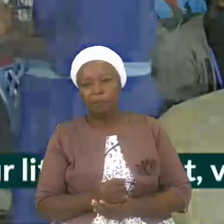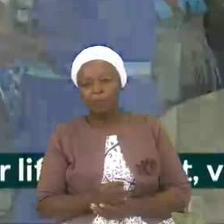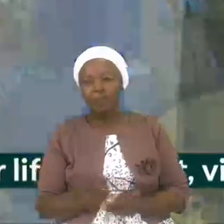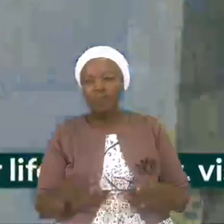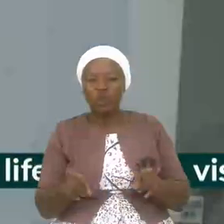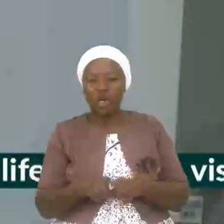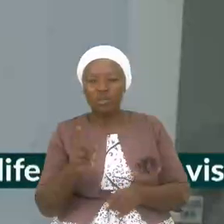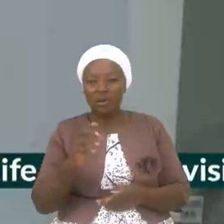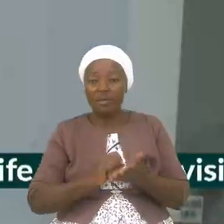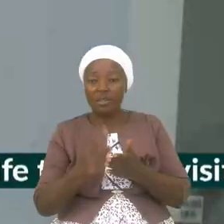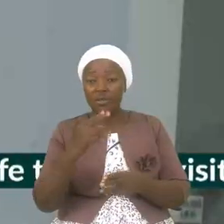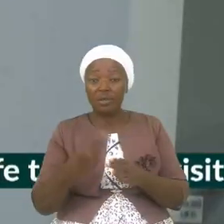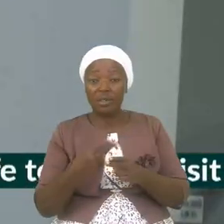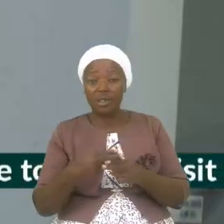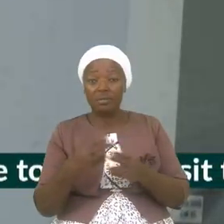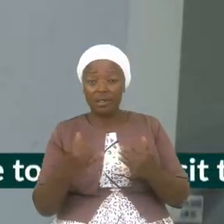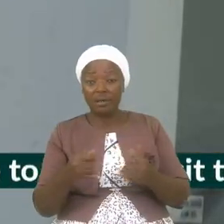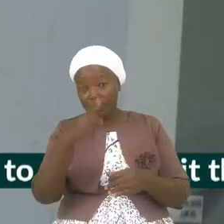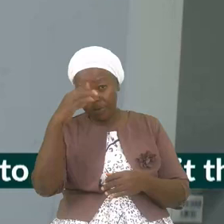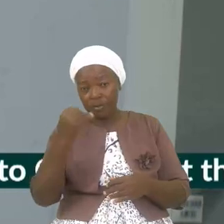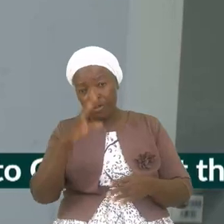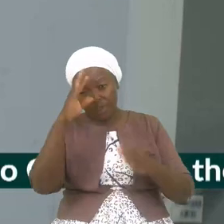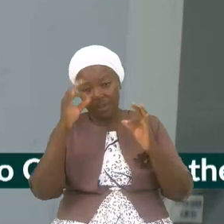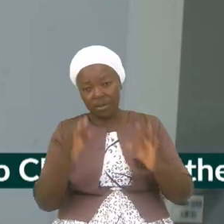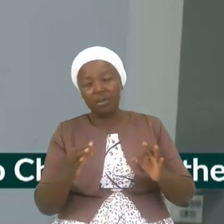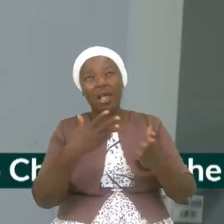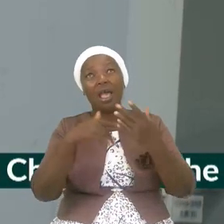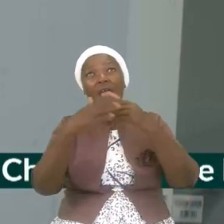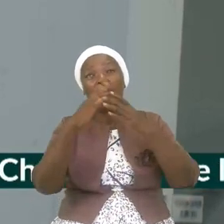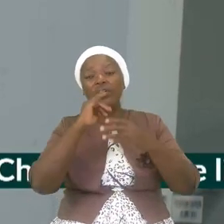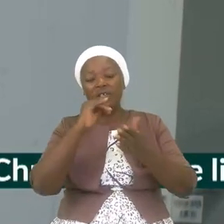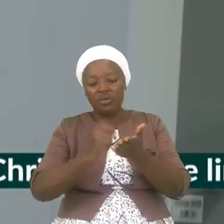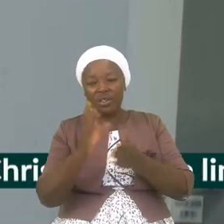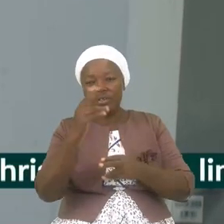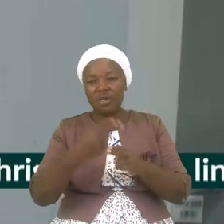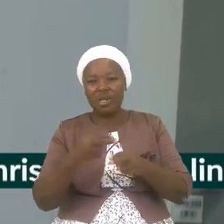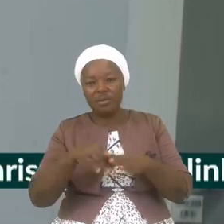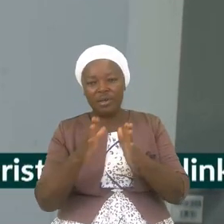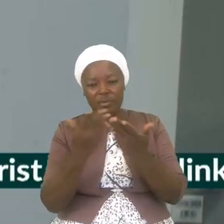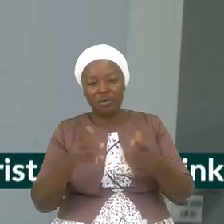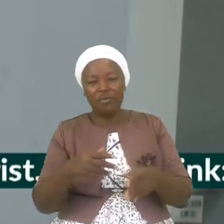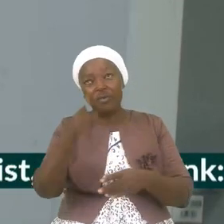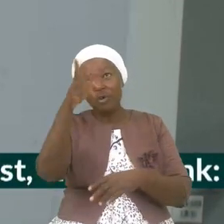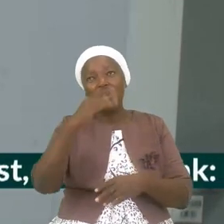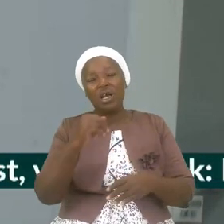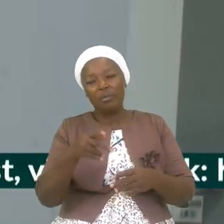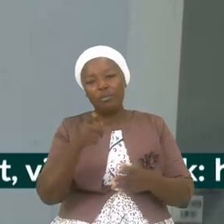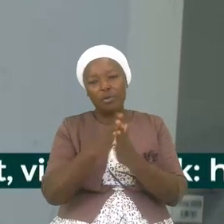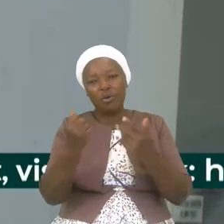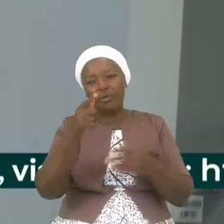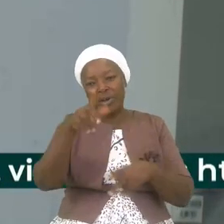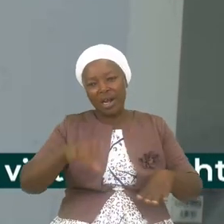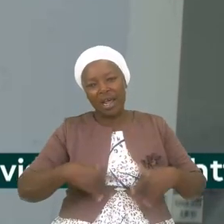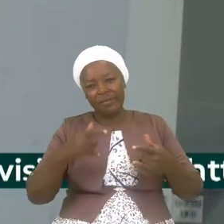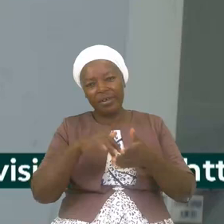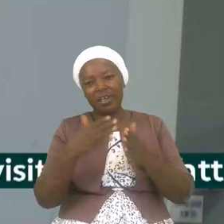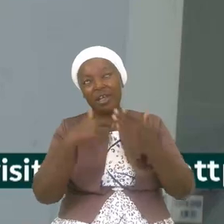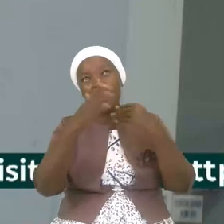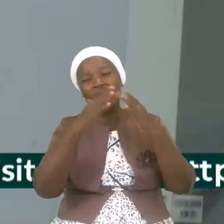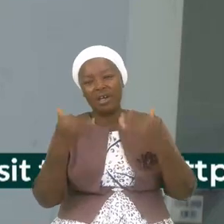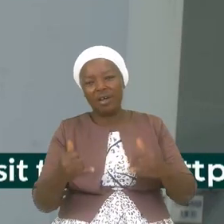Les informations demandées sur la fiche, veuillez écrire. Si vous ne comprenez pas,